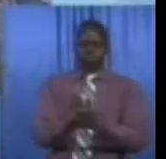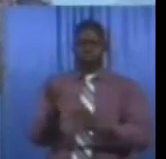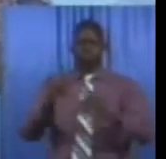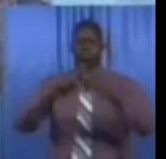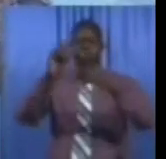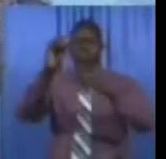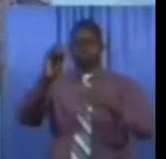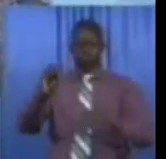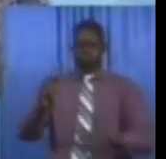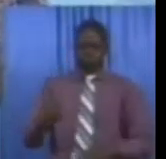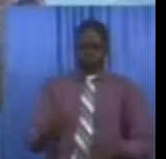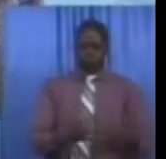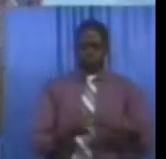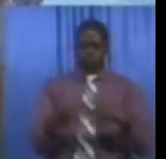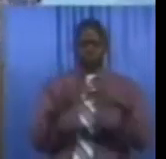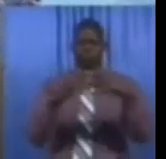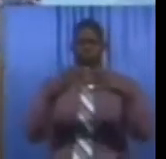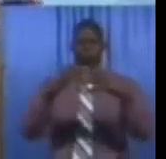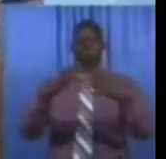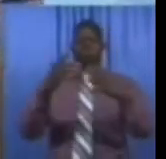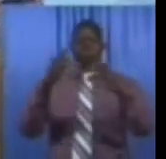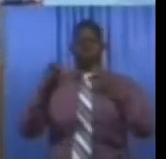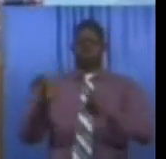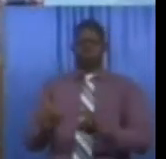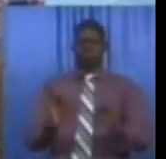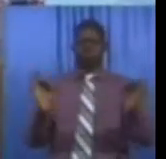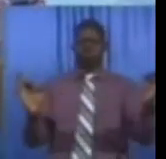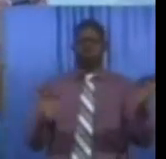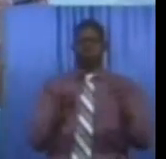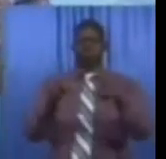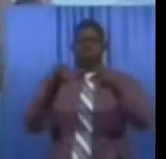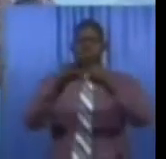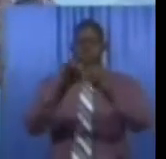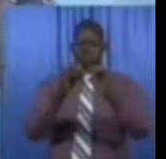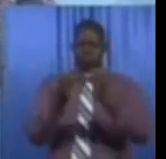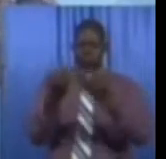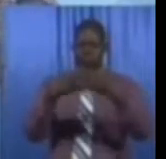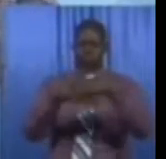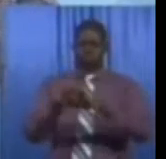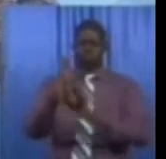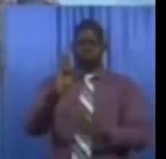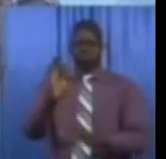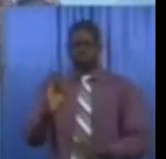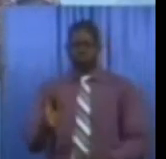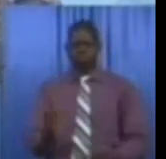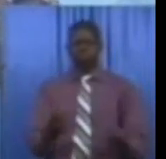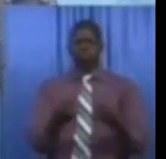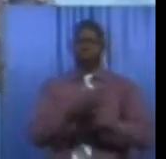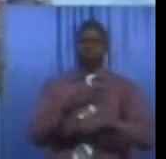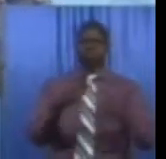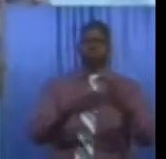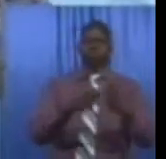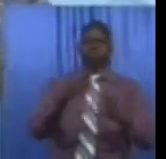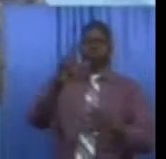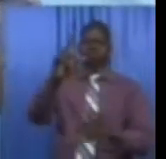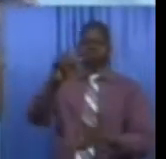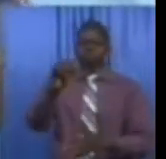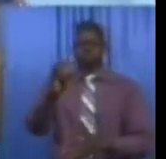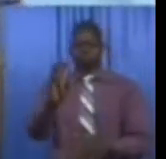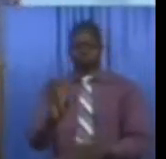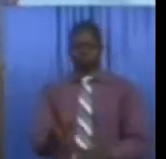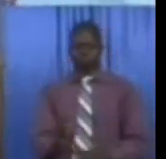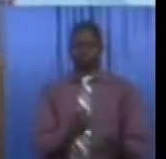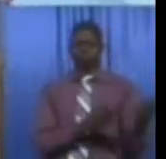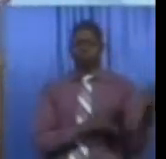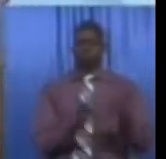l'ONG américaine Jipaigo marque l'événement, même si son intervention au Burkina Faso ne date que de 1996. Au cours